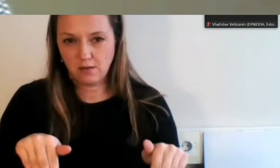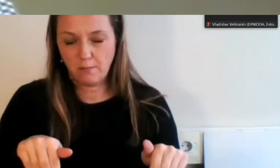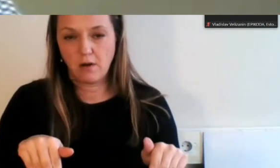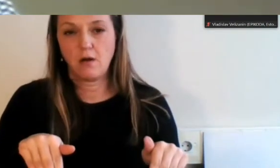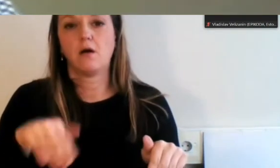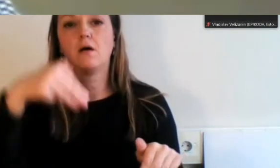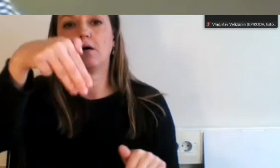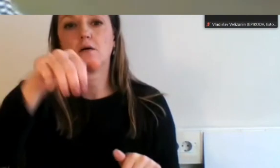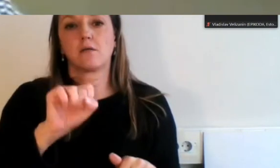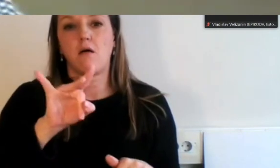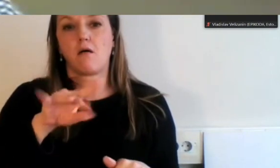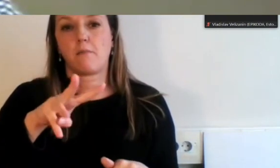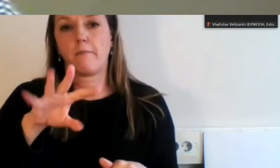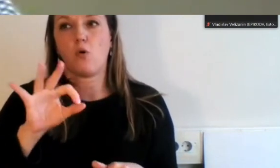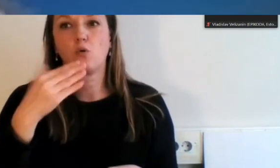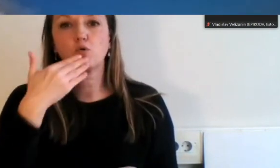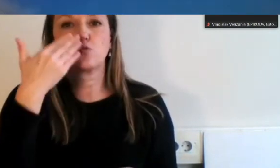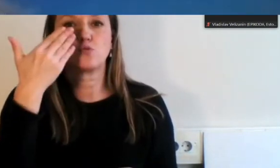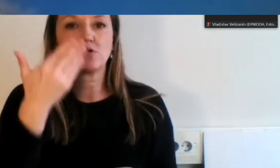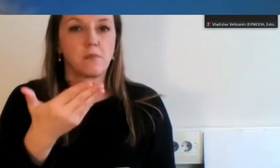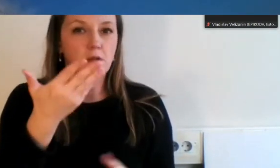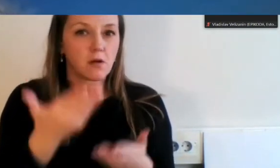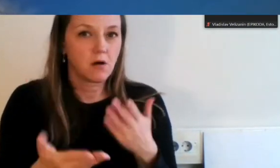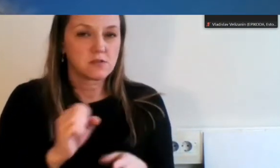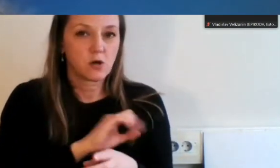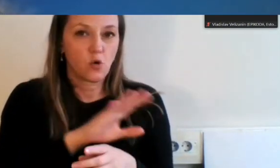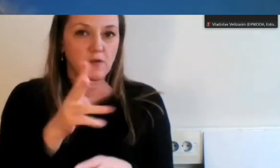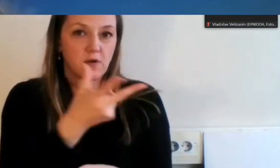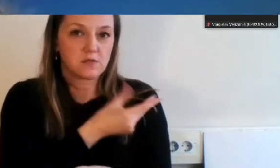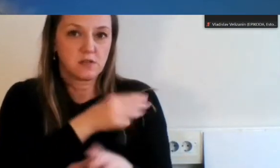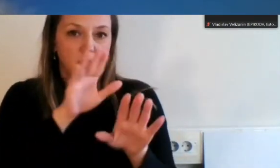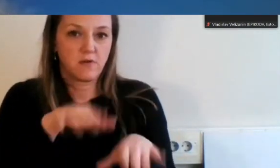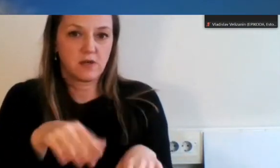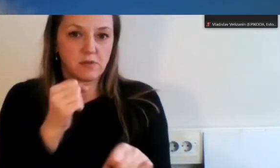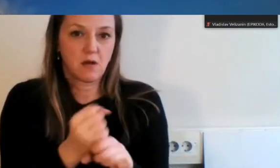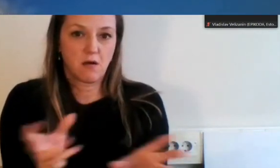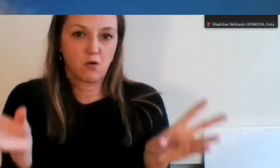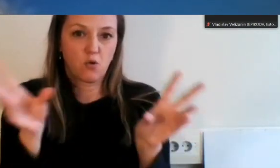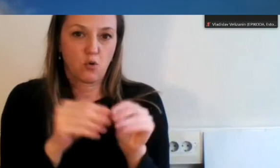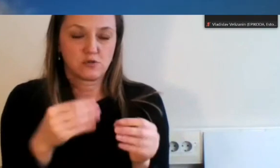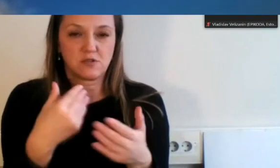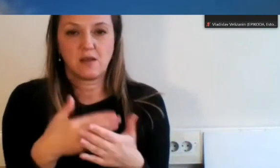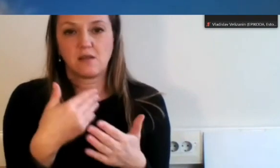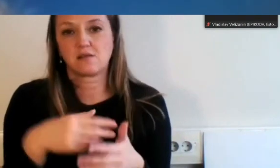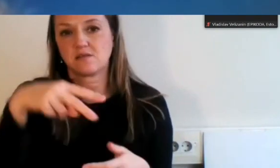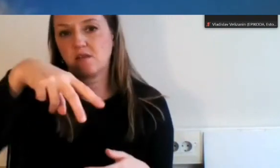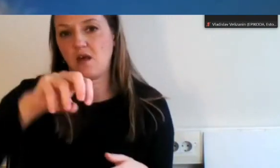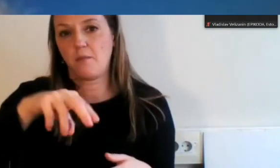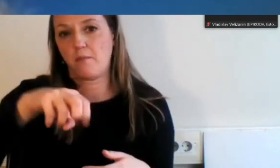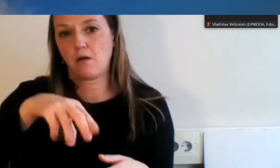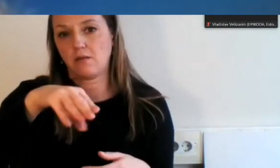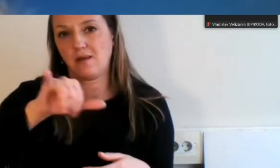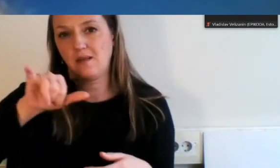Ma tahtsin laste kohta küsida, et kui laps teeb koolis tavalise testija näitab näiteks ei